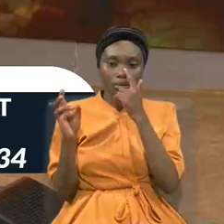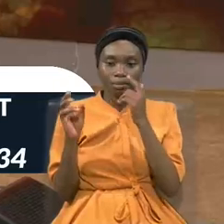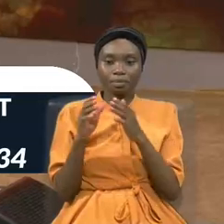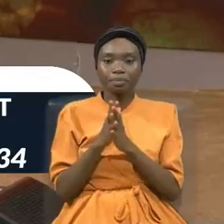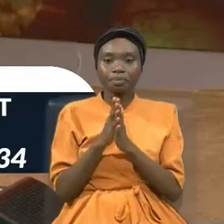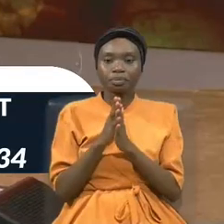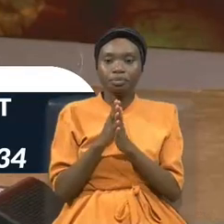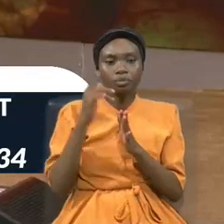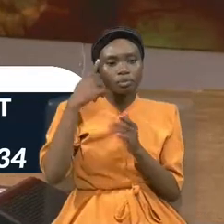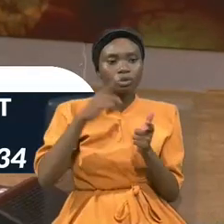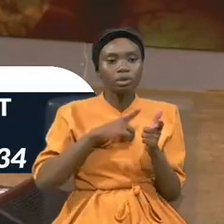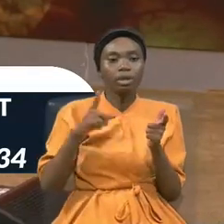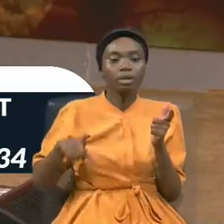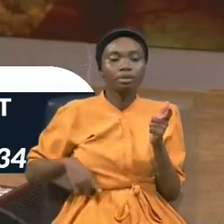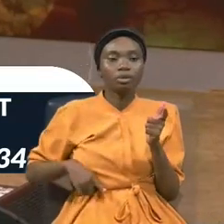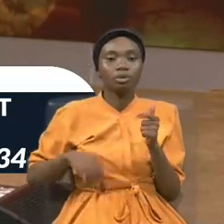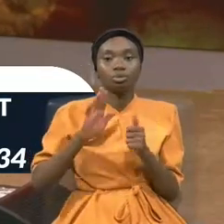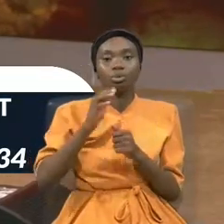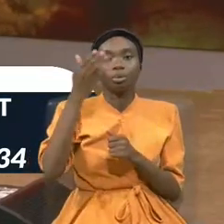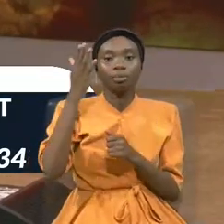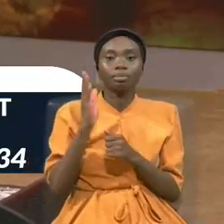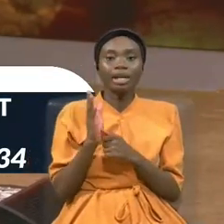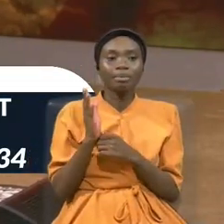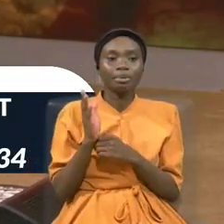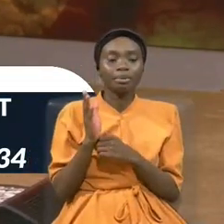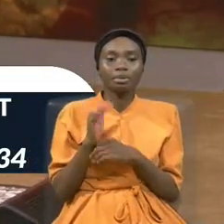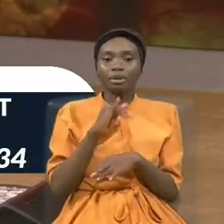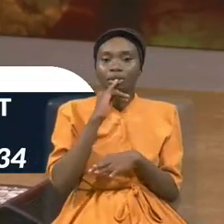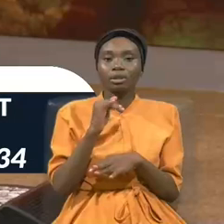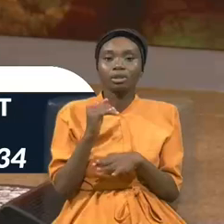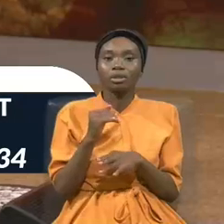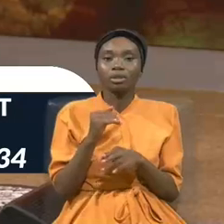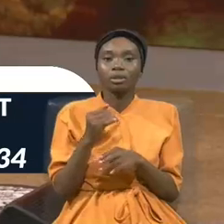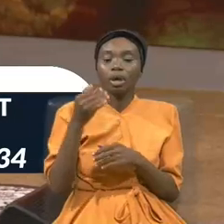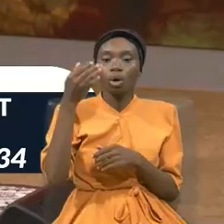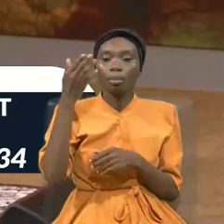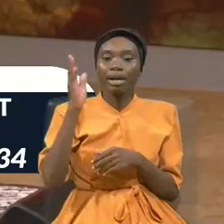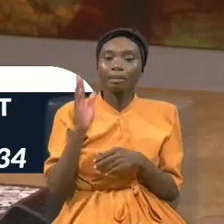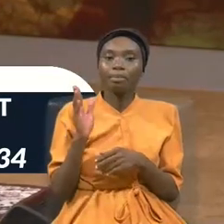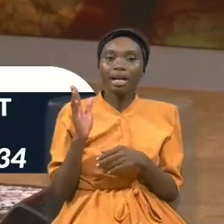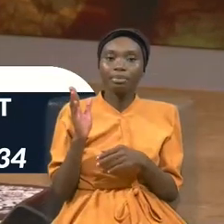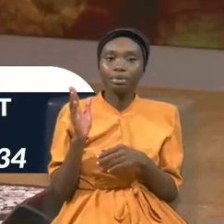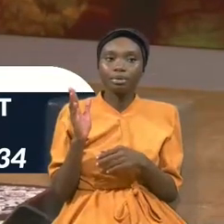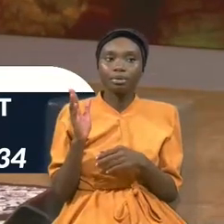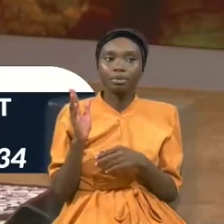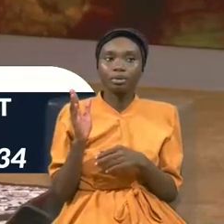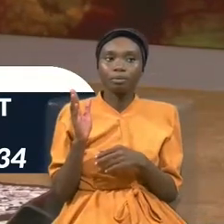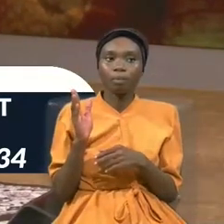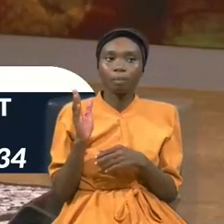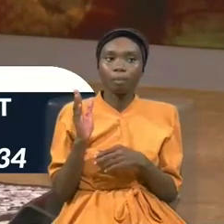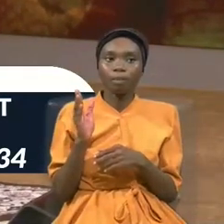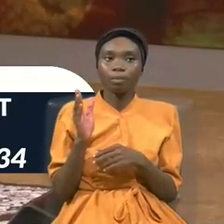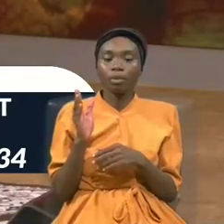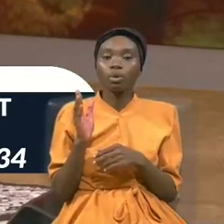Deutéronome 10, 17. Car l'Éternel, votre Dieu, est le Dieu des dieux, le Seigneur